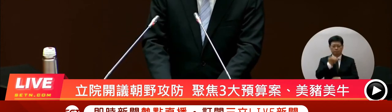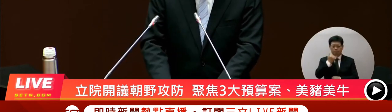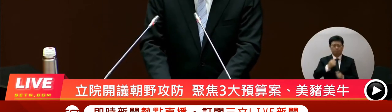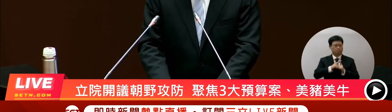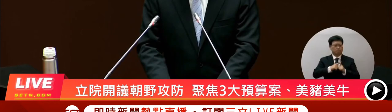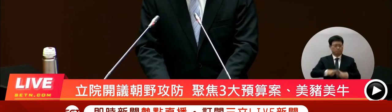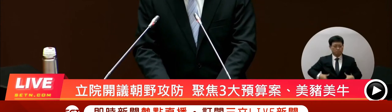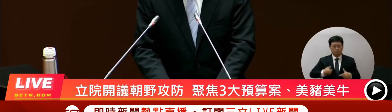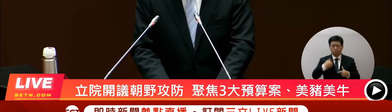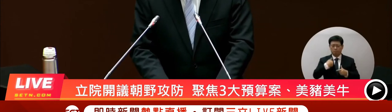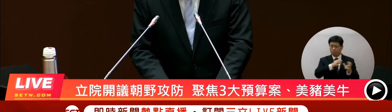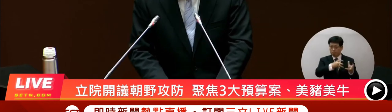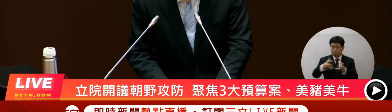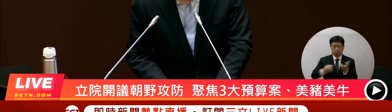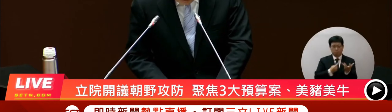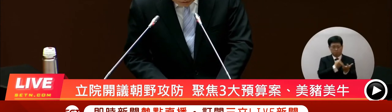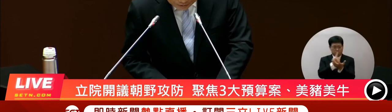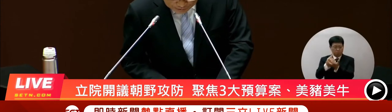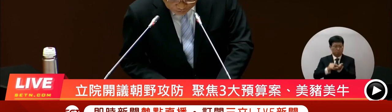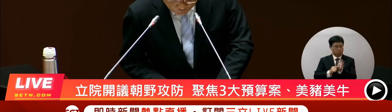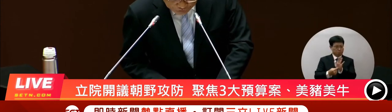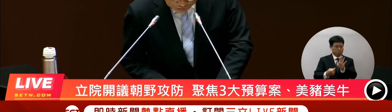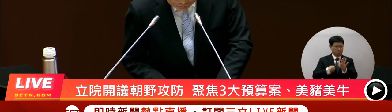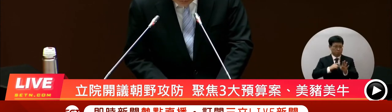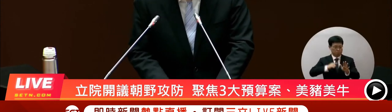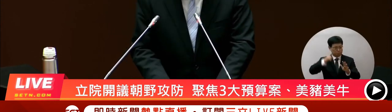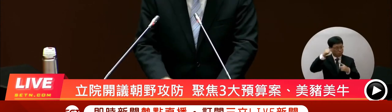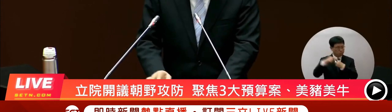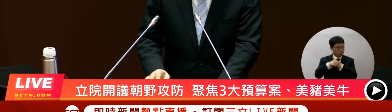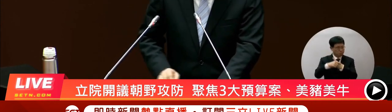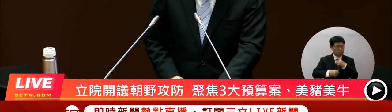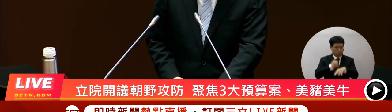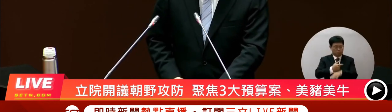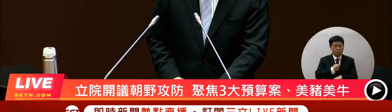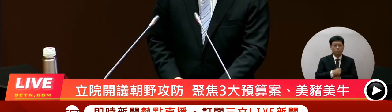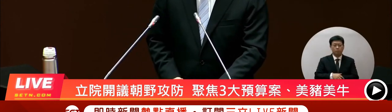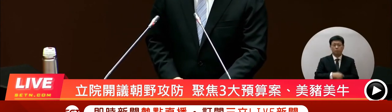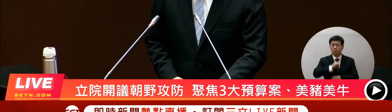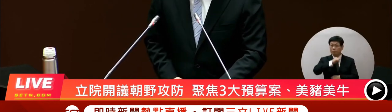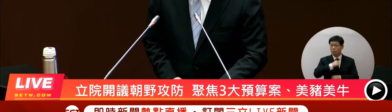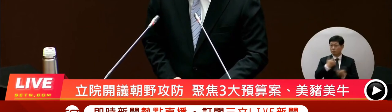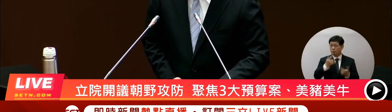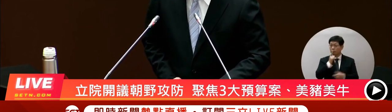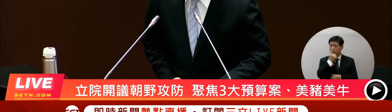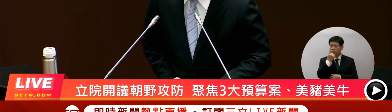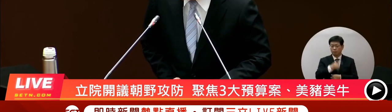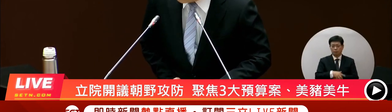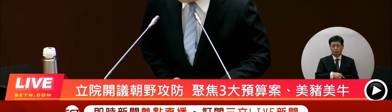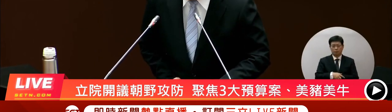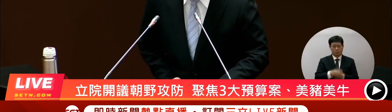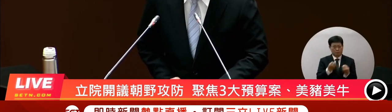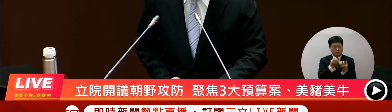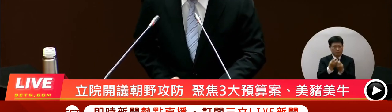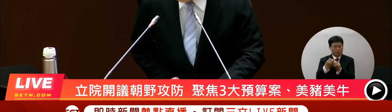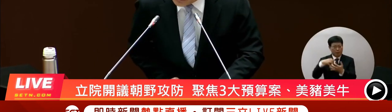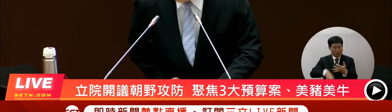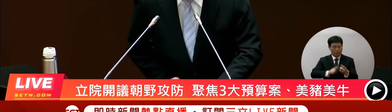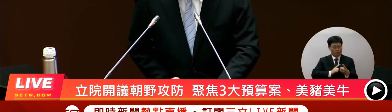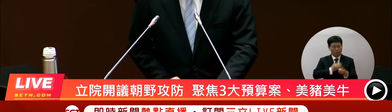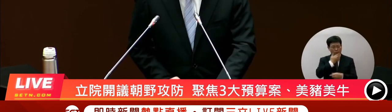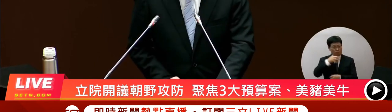向世界，展现我们的企图心。台湾不只成为乱世中的福